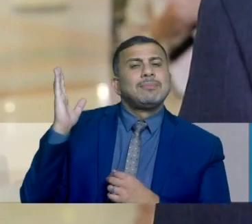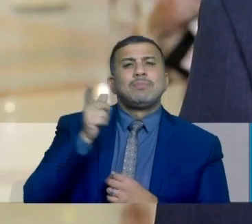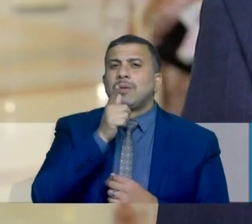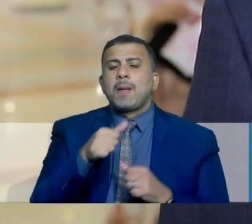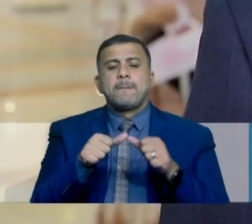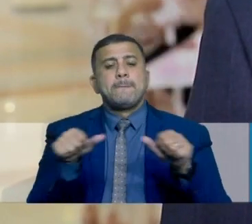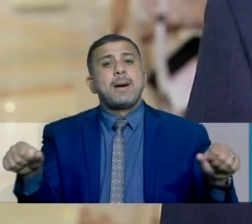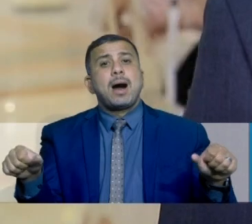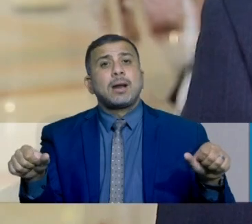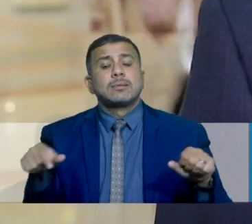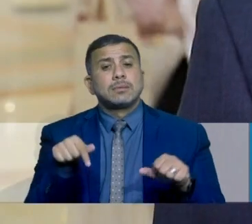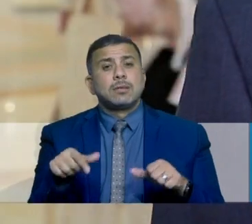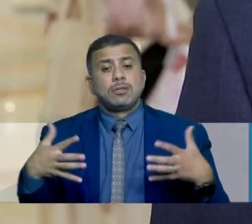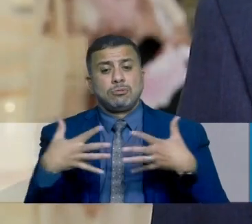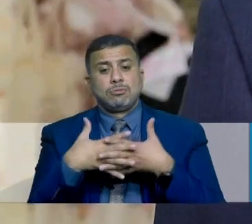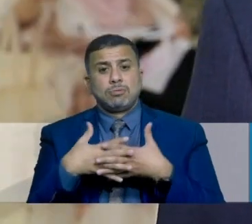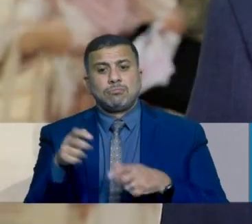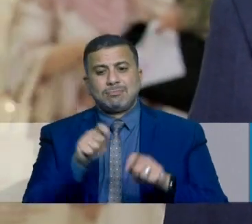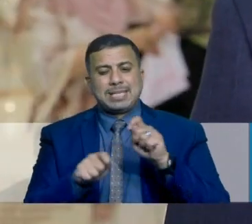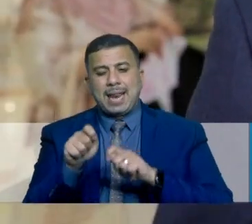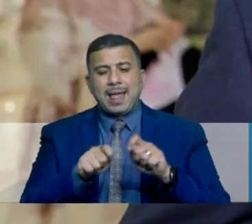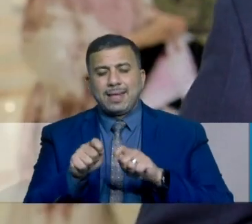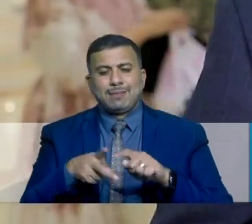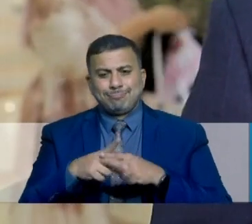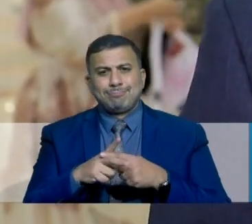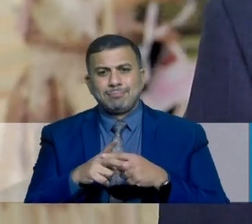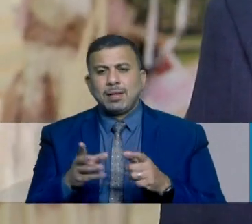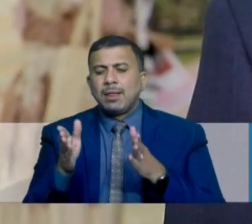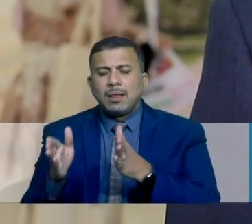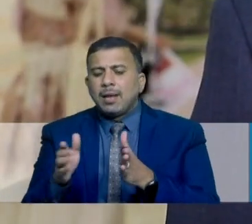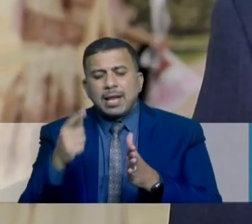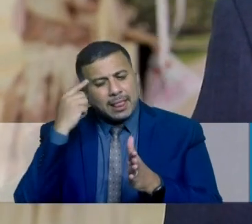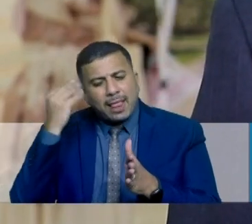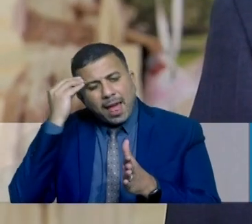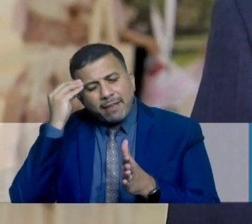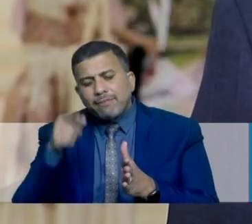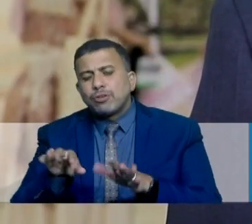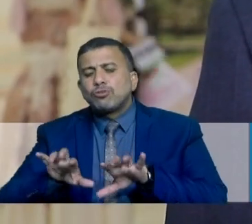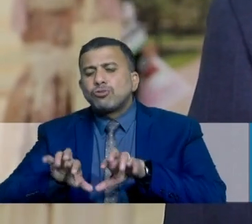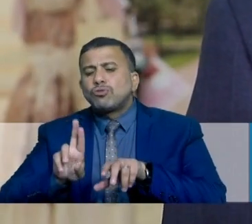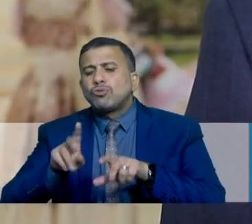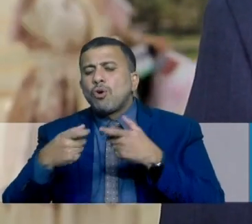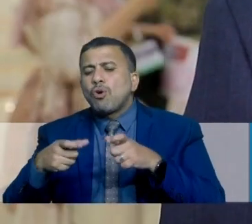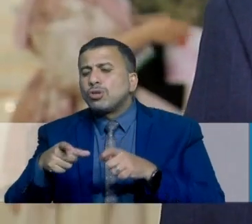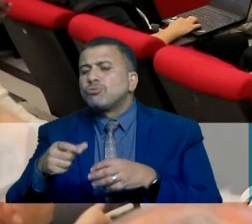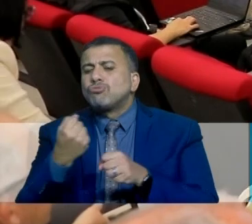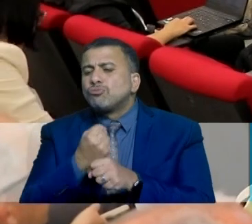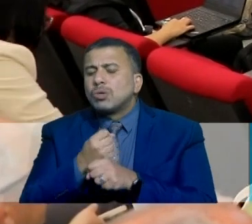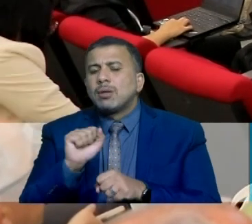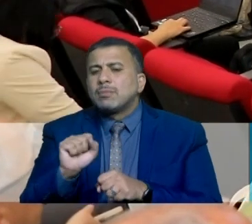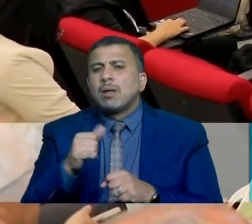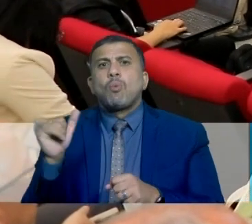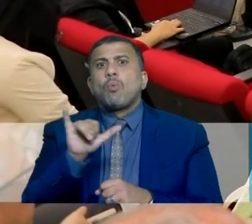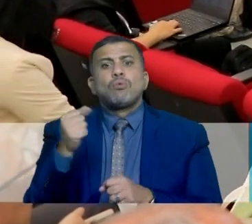معرض يقوم فيه شركائنا الصناعيين بال تعريف بالتكنولوجيا منتوجاتهم وانشطتهم